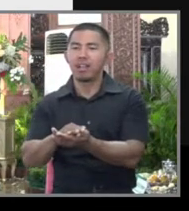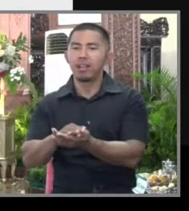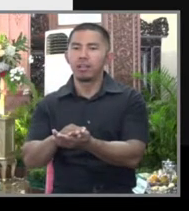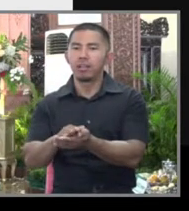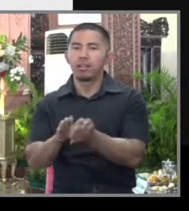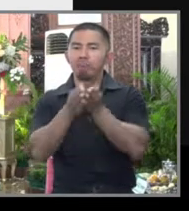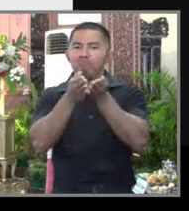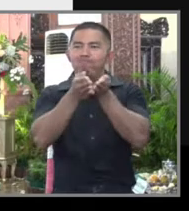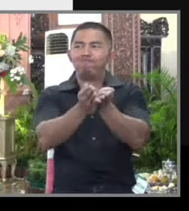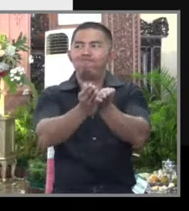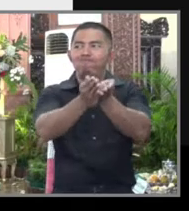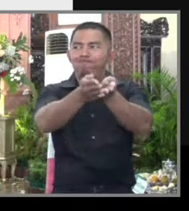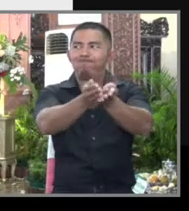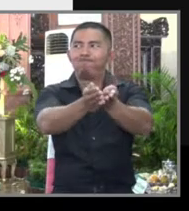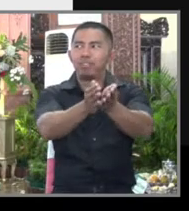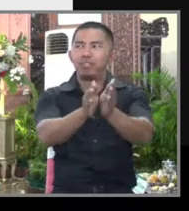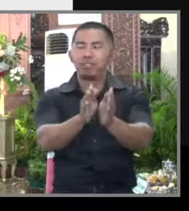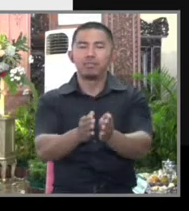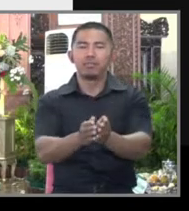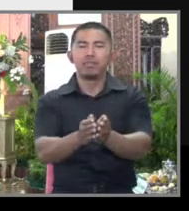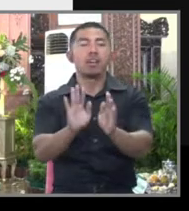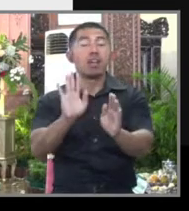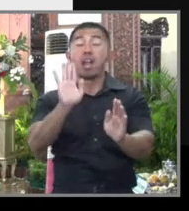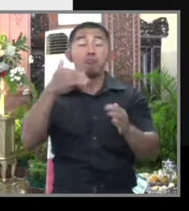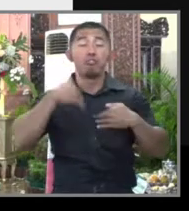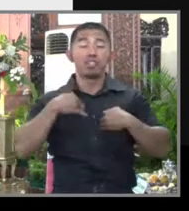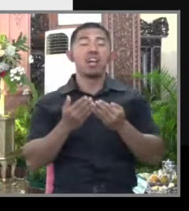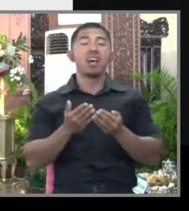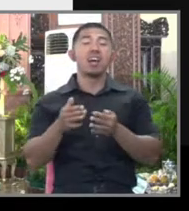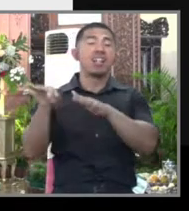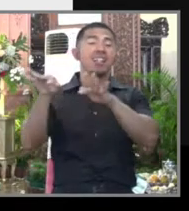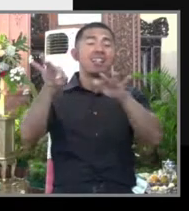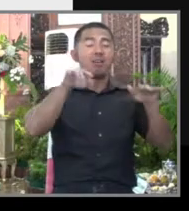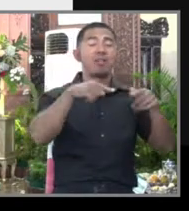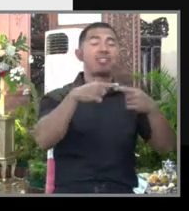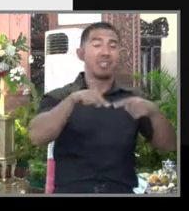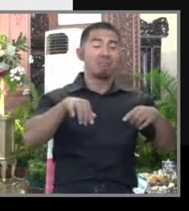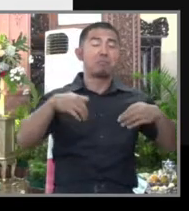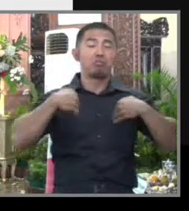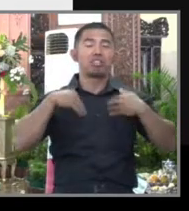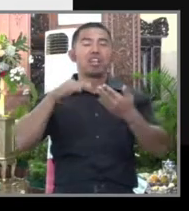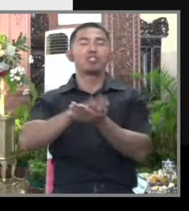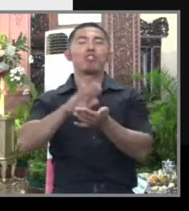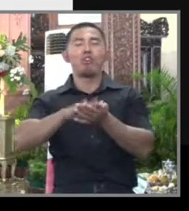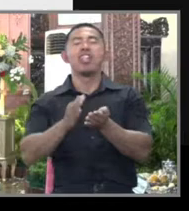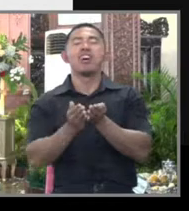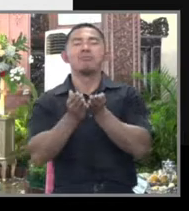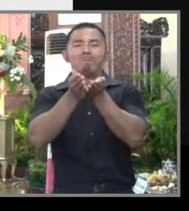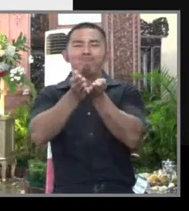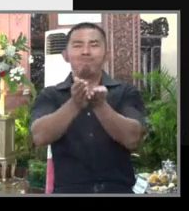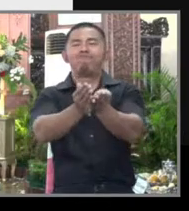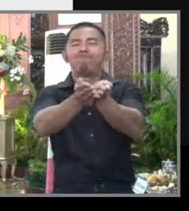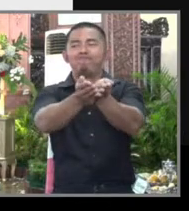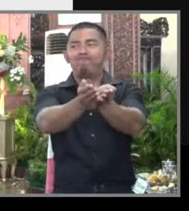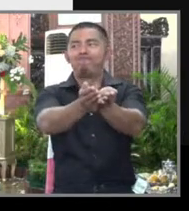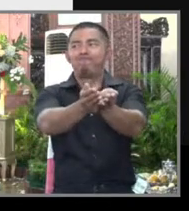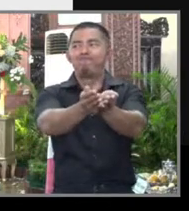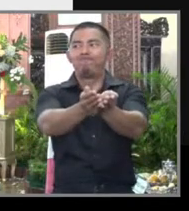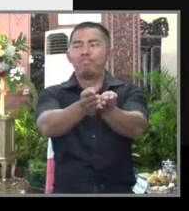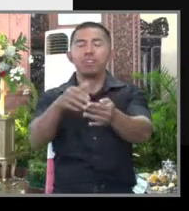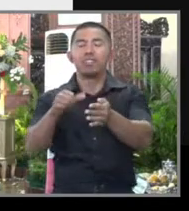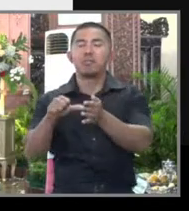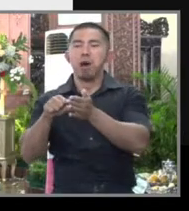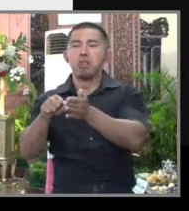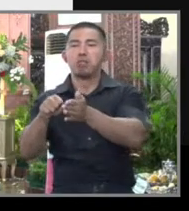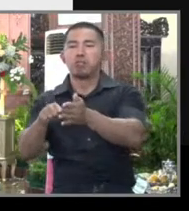di Kabupaten Kudus tidak punya laut, tapi punya sekolahan pelayaran. Ini dibantu